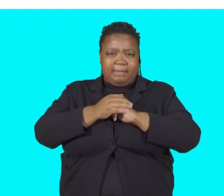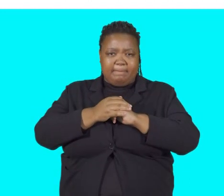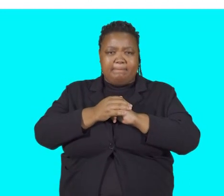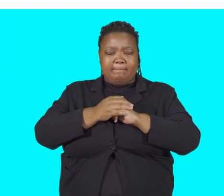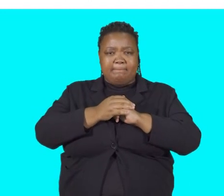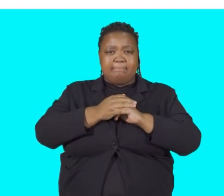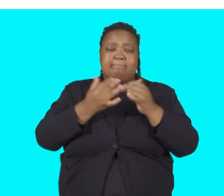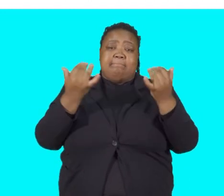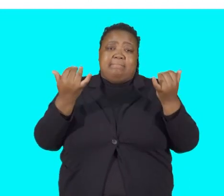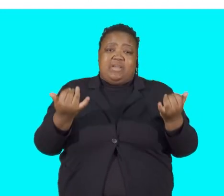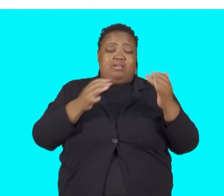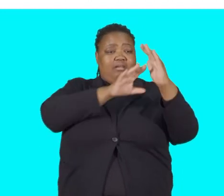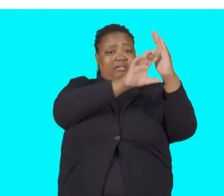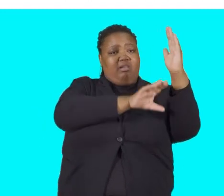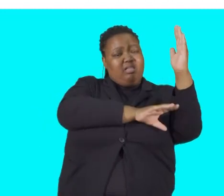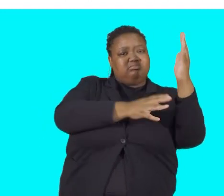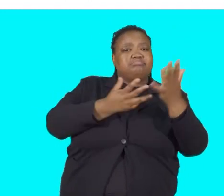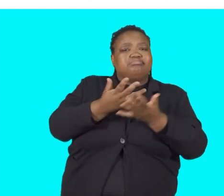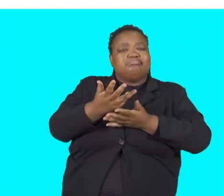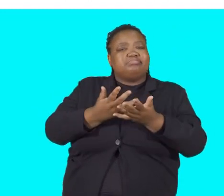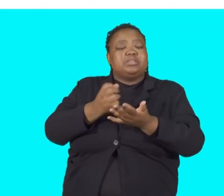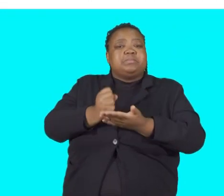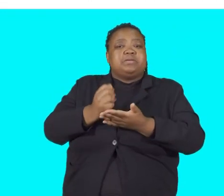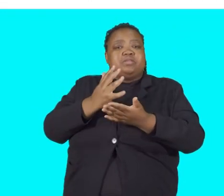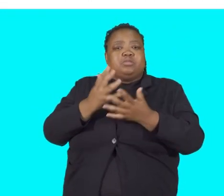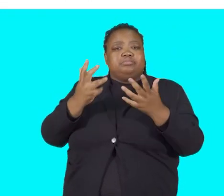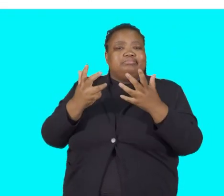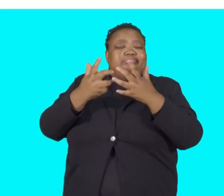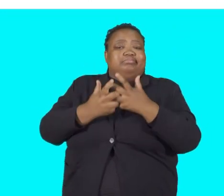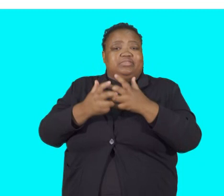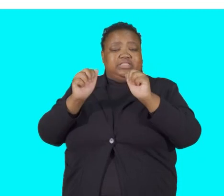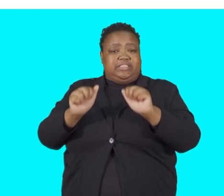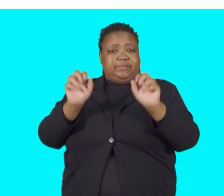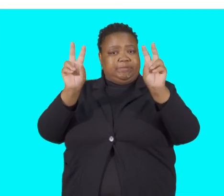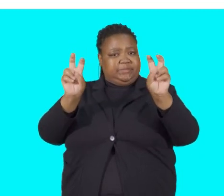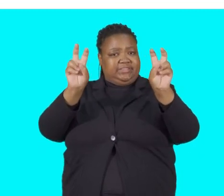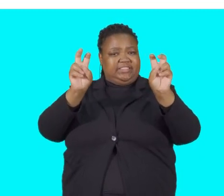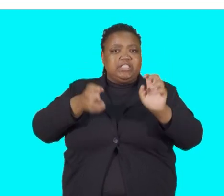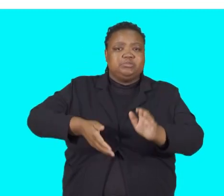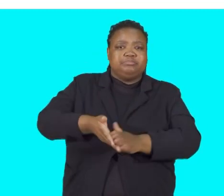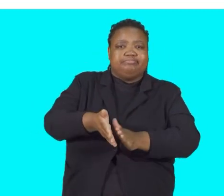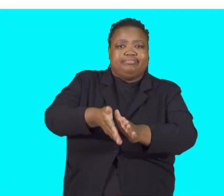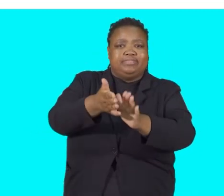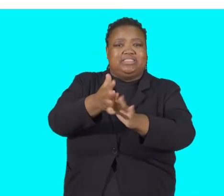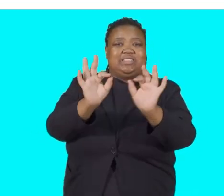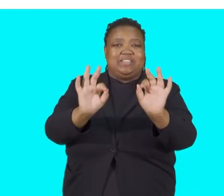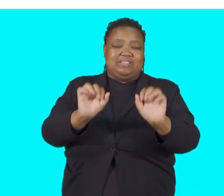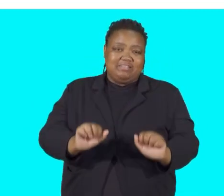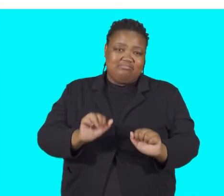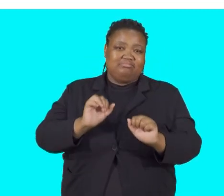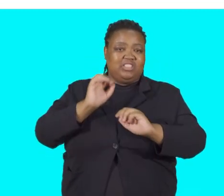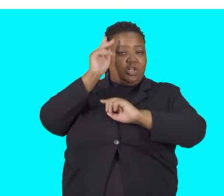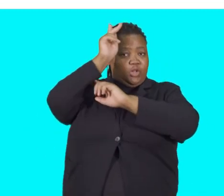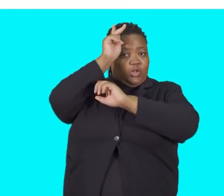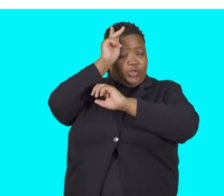Olu phononongo luqinisekisa uyondelelwano kunye nenkqubela phambili yomxholo, ulwazi,